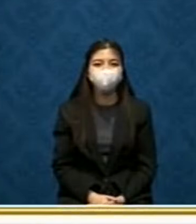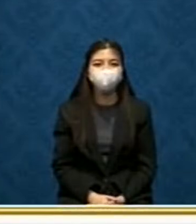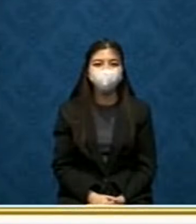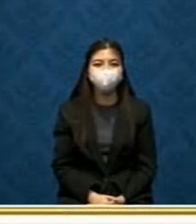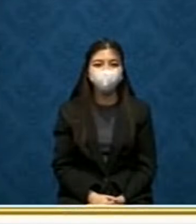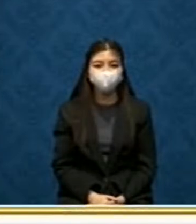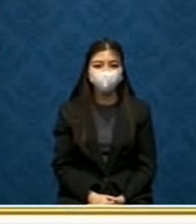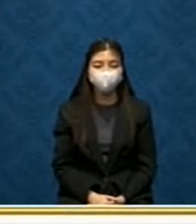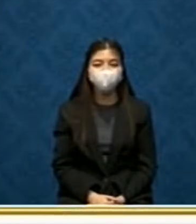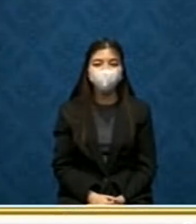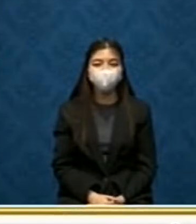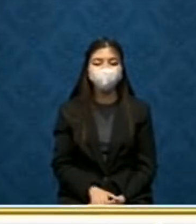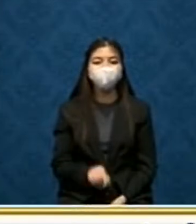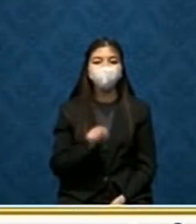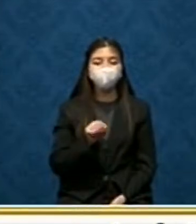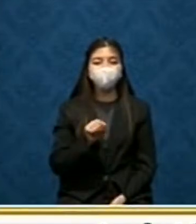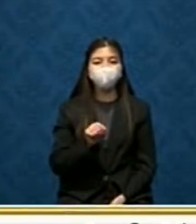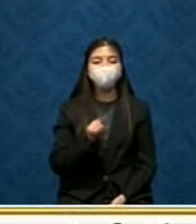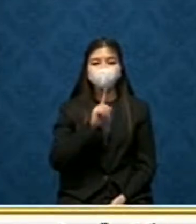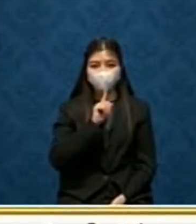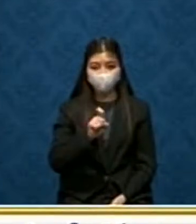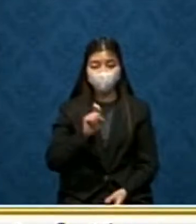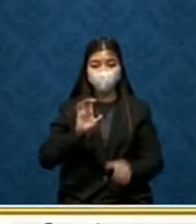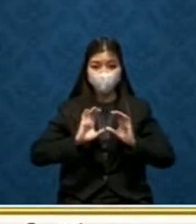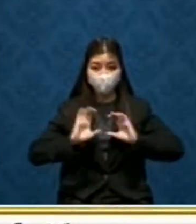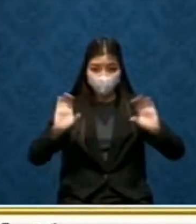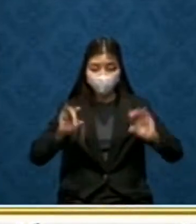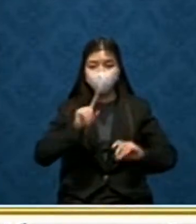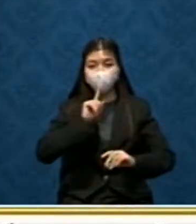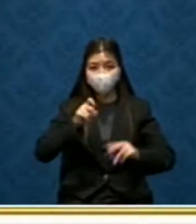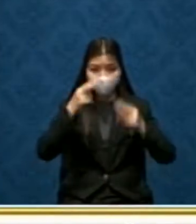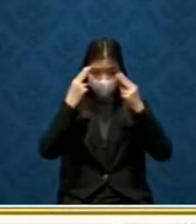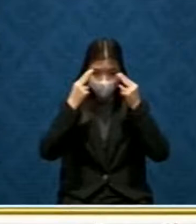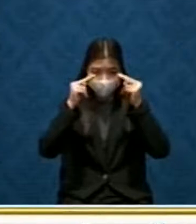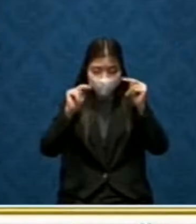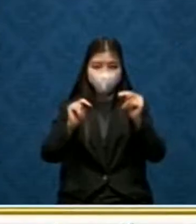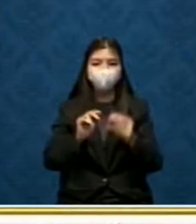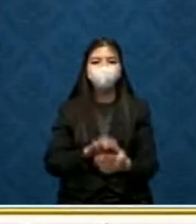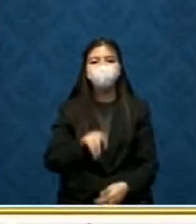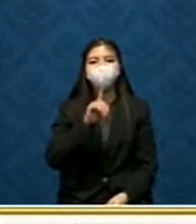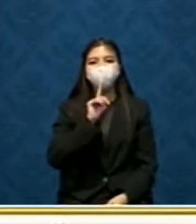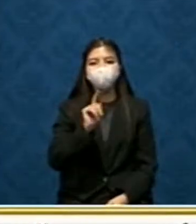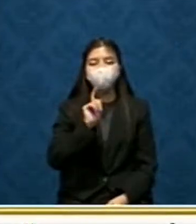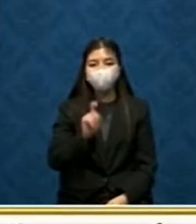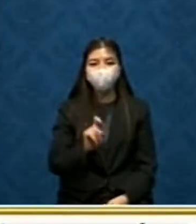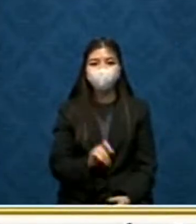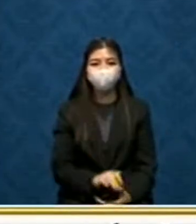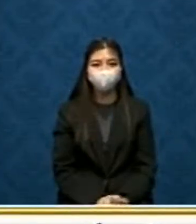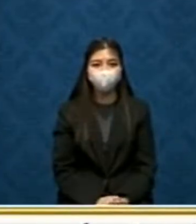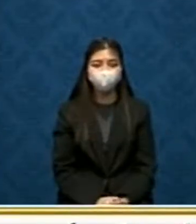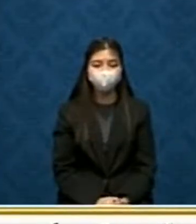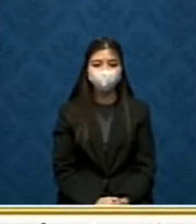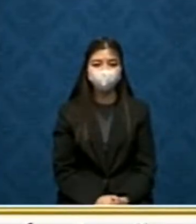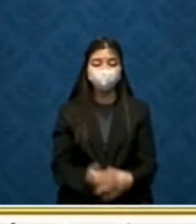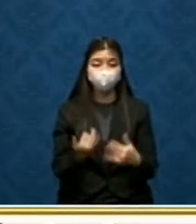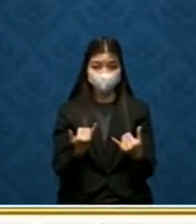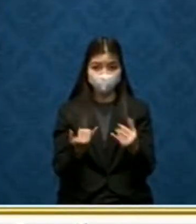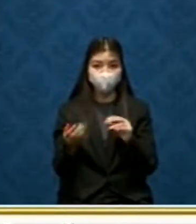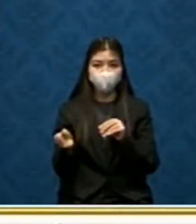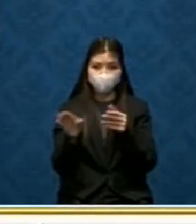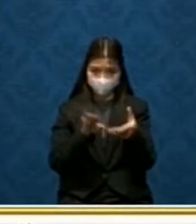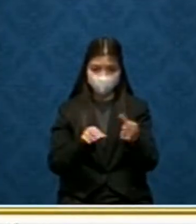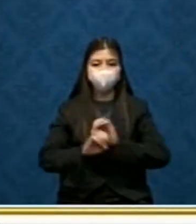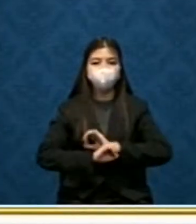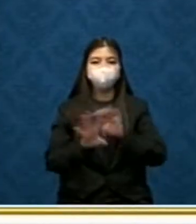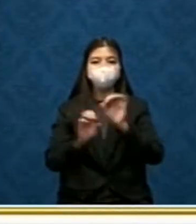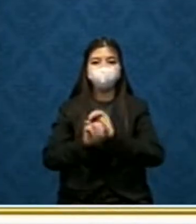ข้อนี้ผมอยากถามตัปลา้ถามณยกด้วยผมเองมองว่านี่คือนลมเหลυชัด